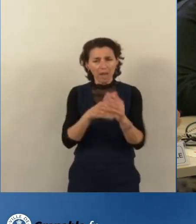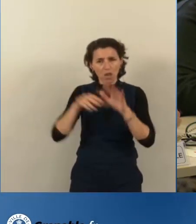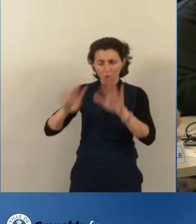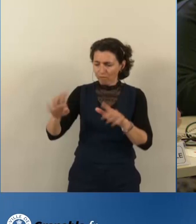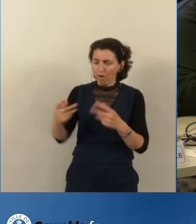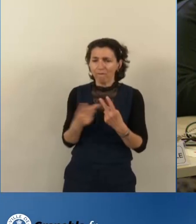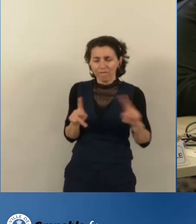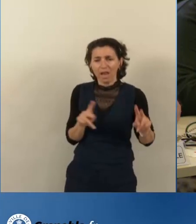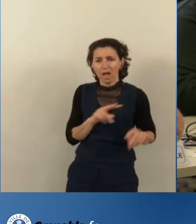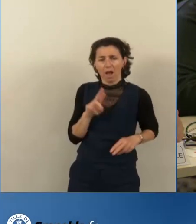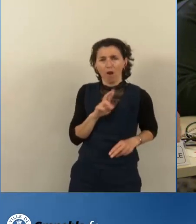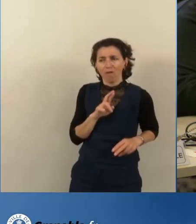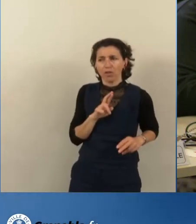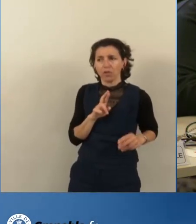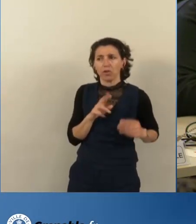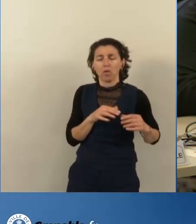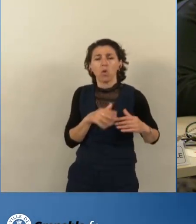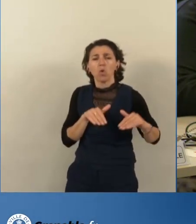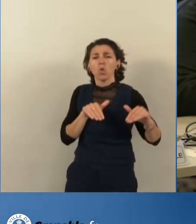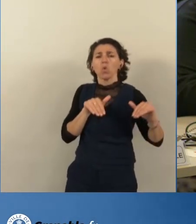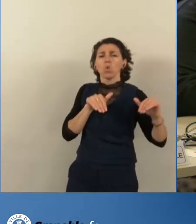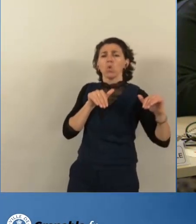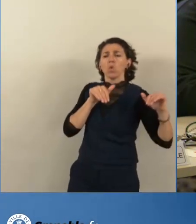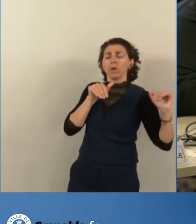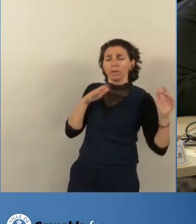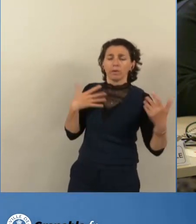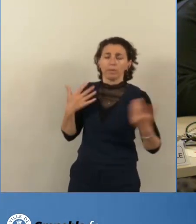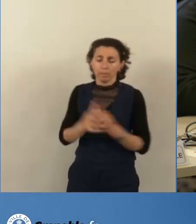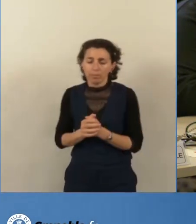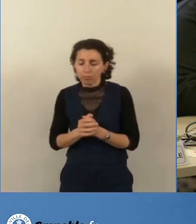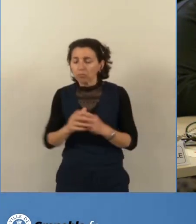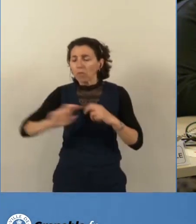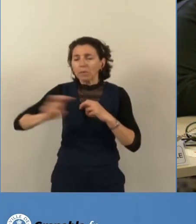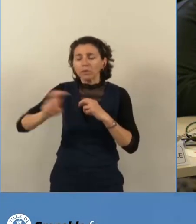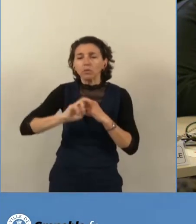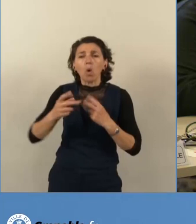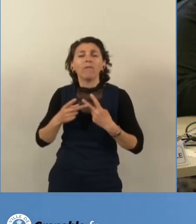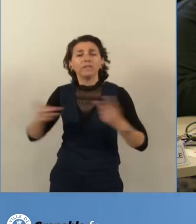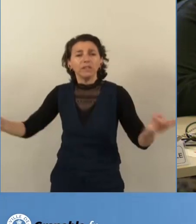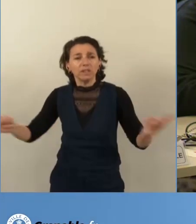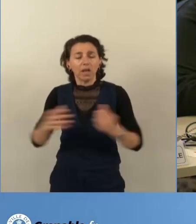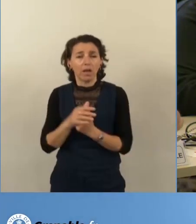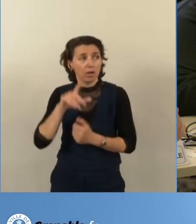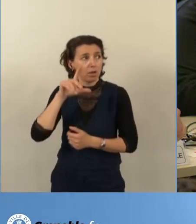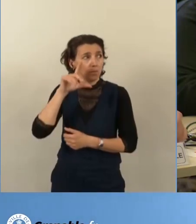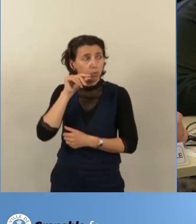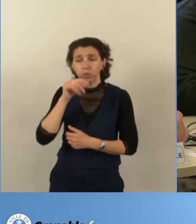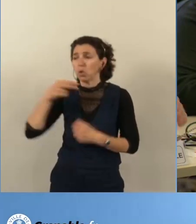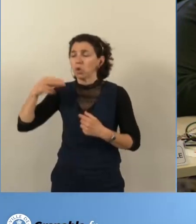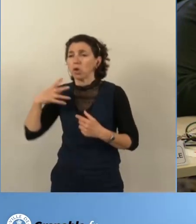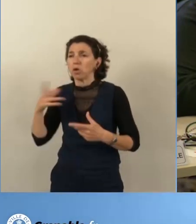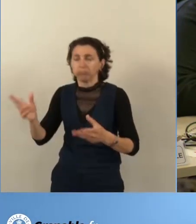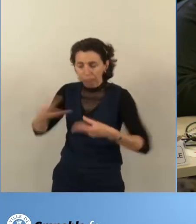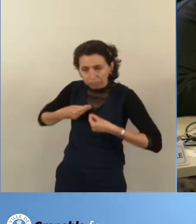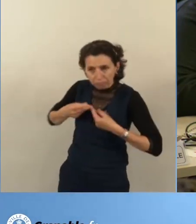distances lors de son dernier déplacement officiel l'ancienne élu aux relations internationale monsieur destroyat n'a pas été reçu officiellement ensuite une